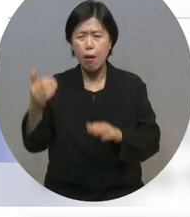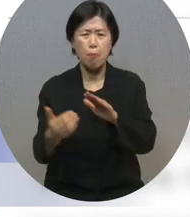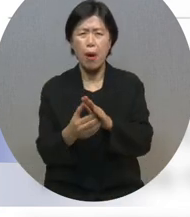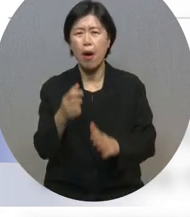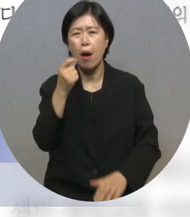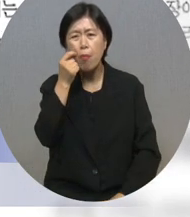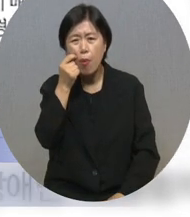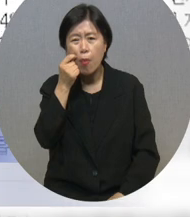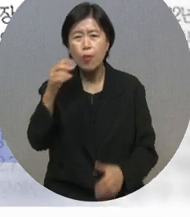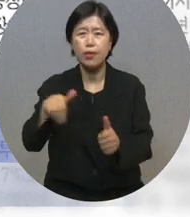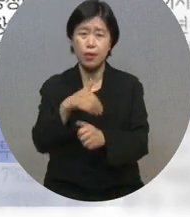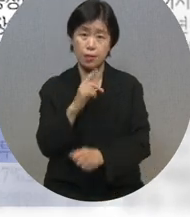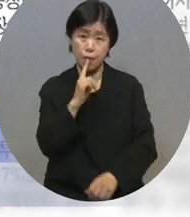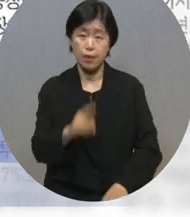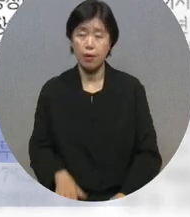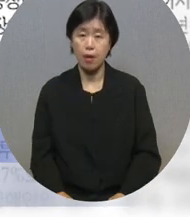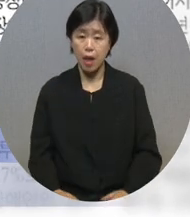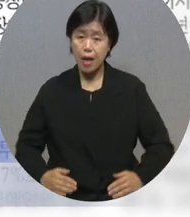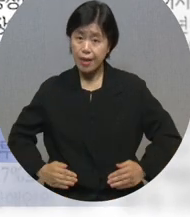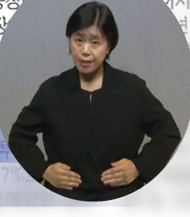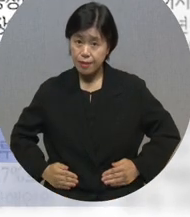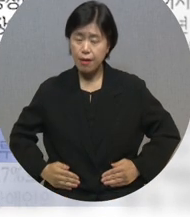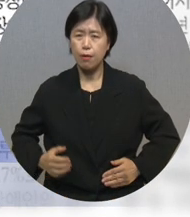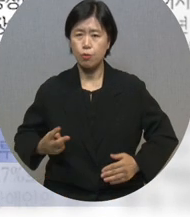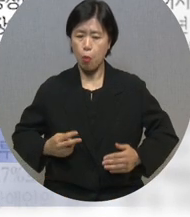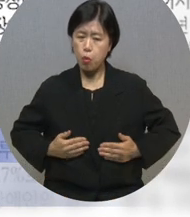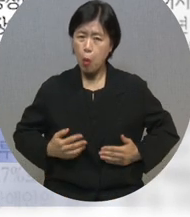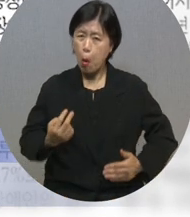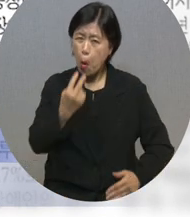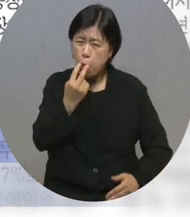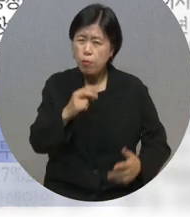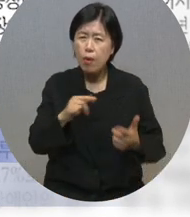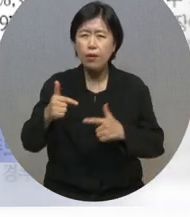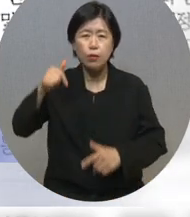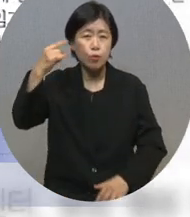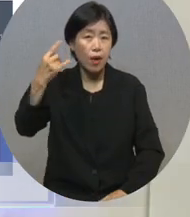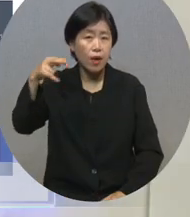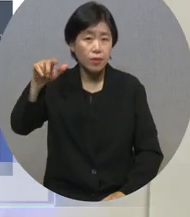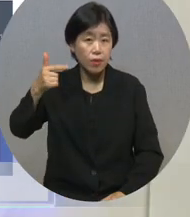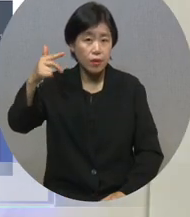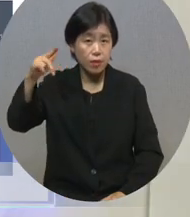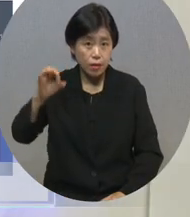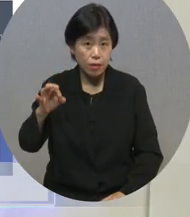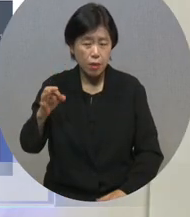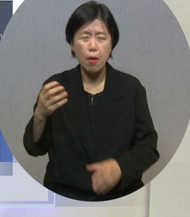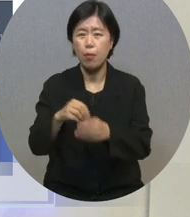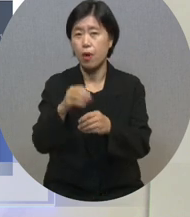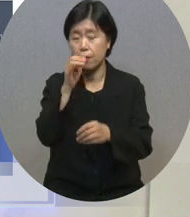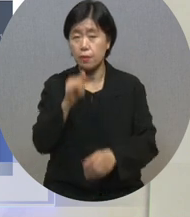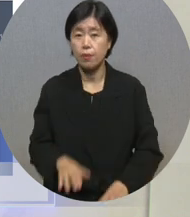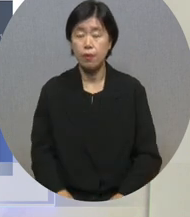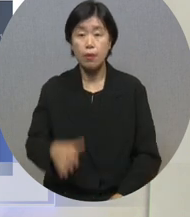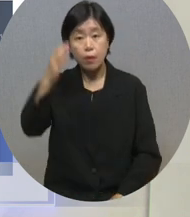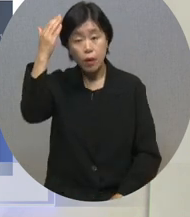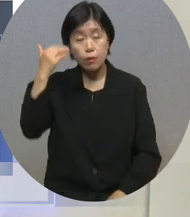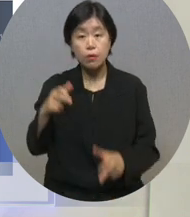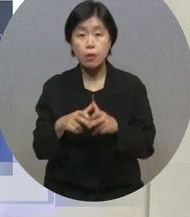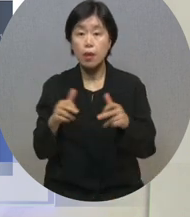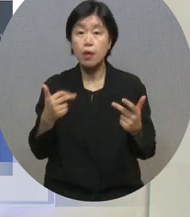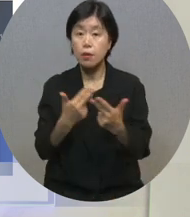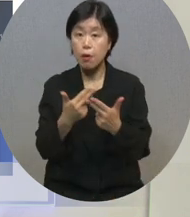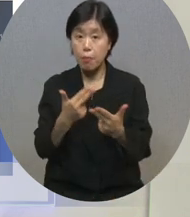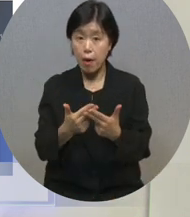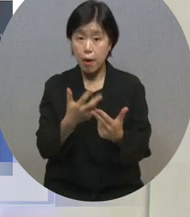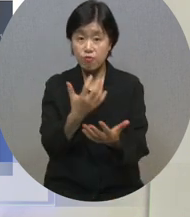못하는 상태인데요. 신장, 호흡기, 뇌전증 등이 해당됩니다. 이 한국장애인단체 총연맹이 이번에